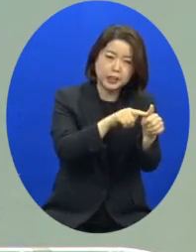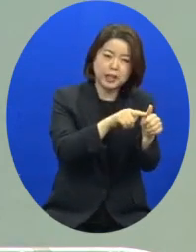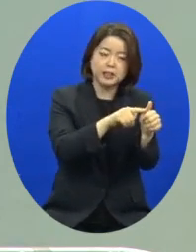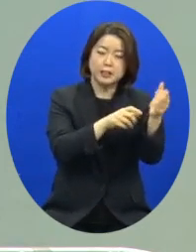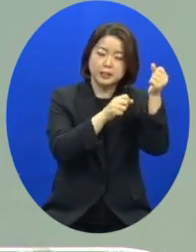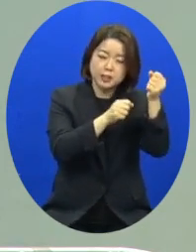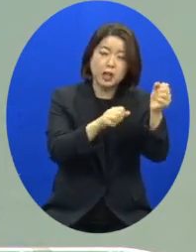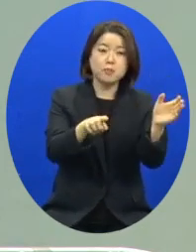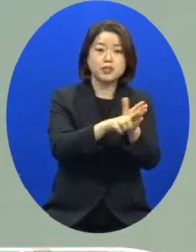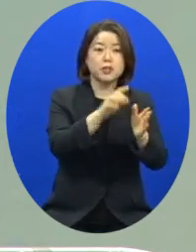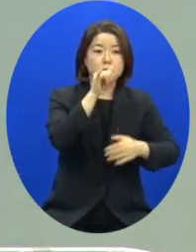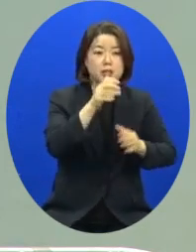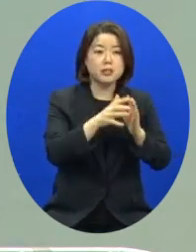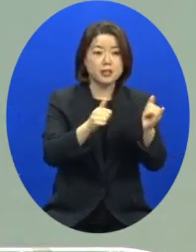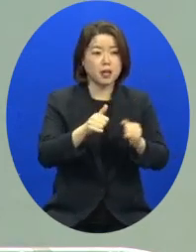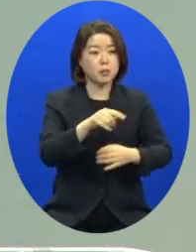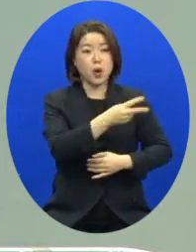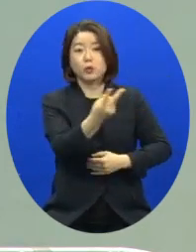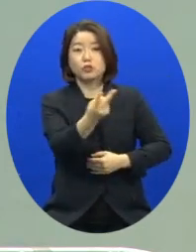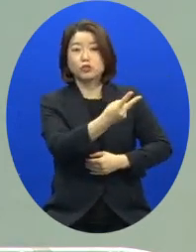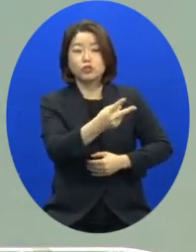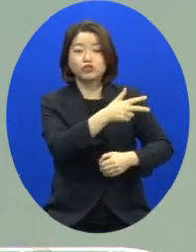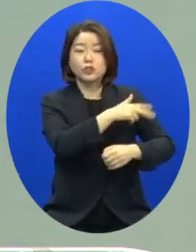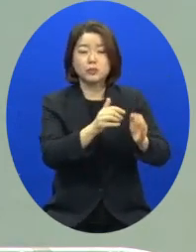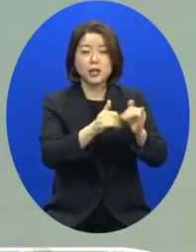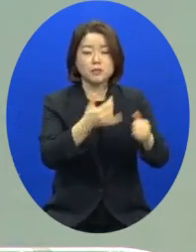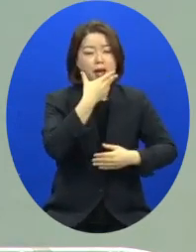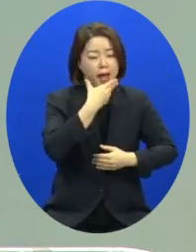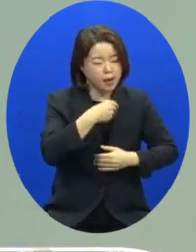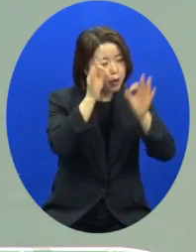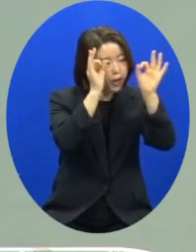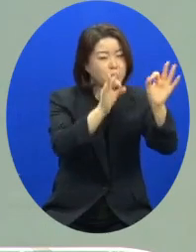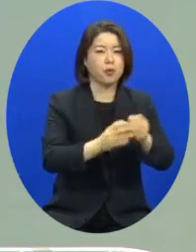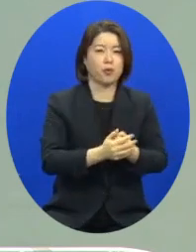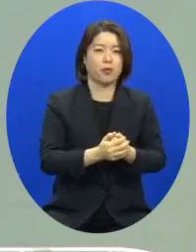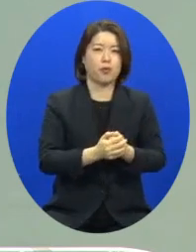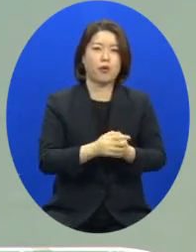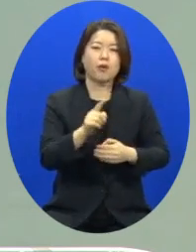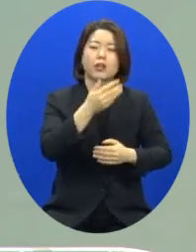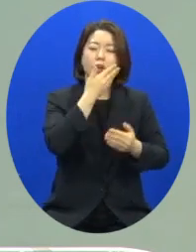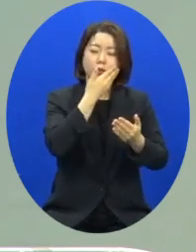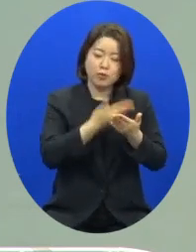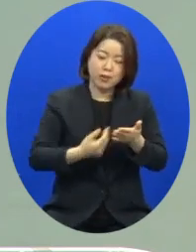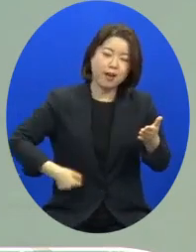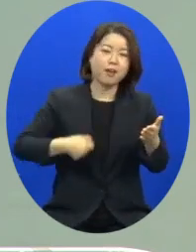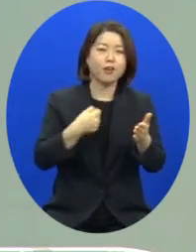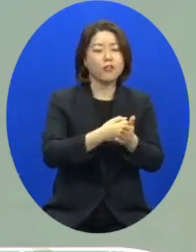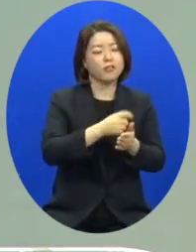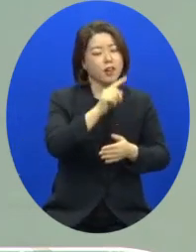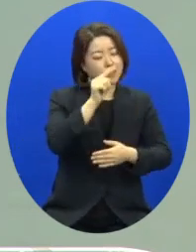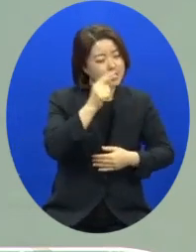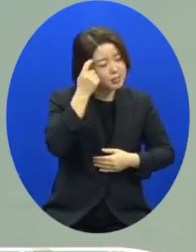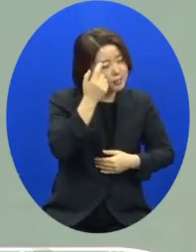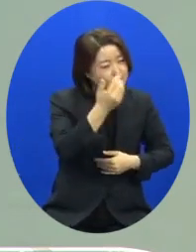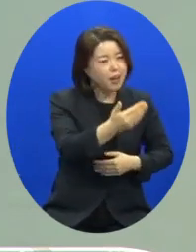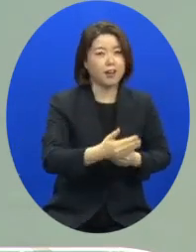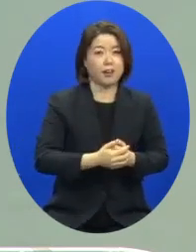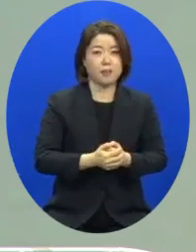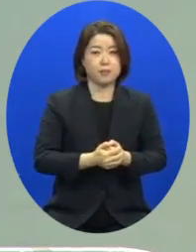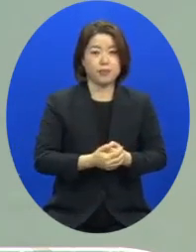있는 사람에게는 행복하게 보이죠. 야, 어떻게 저렇게 귀한 결단을 할 수 있을까?